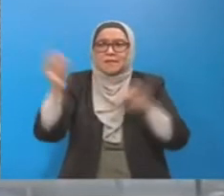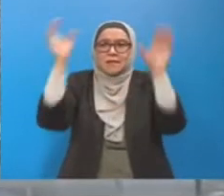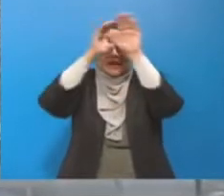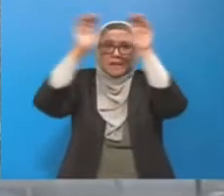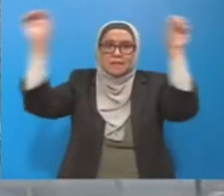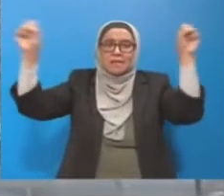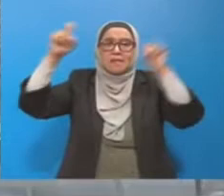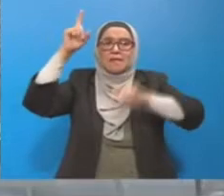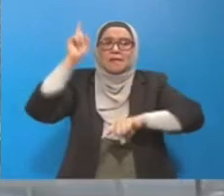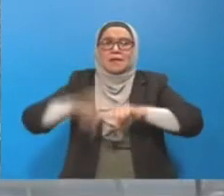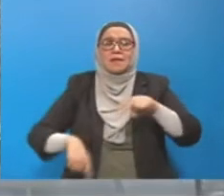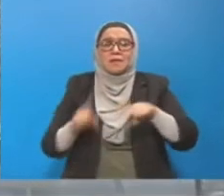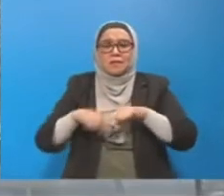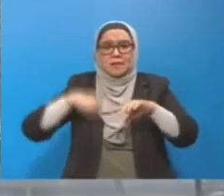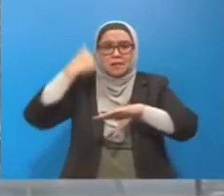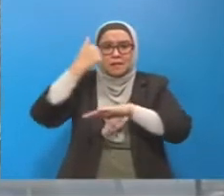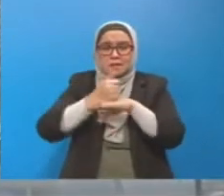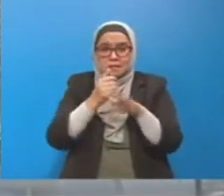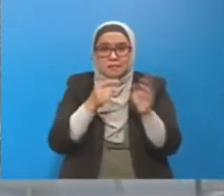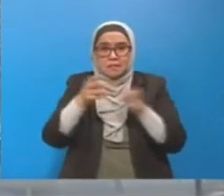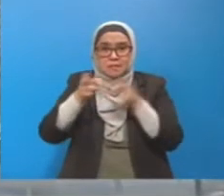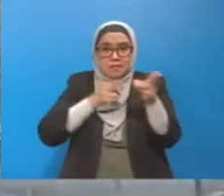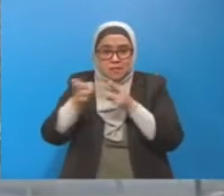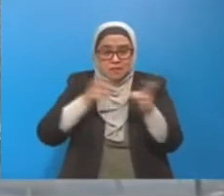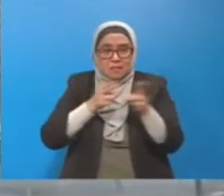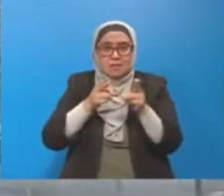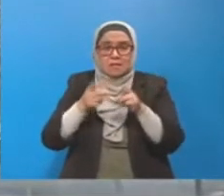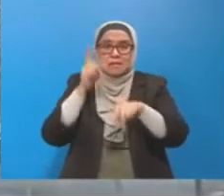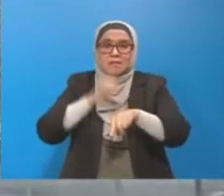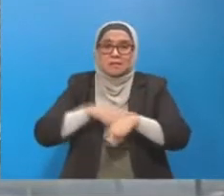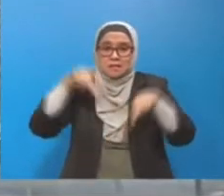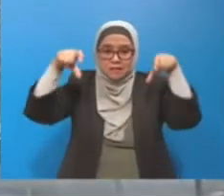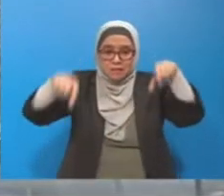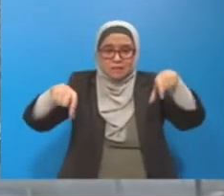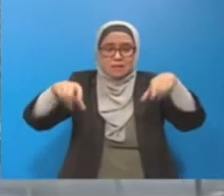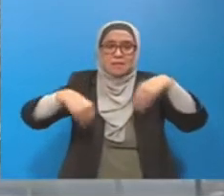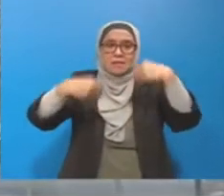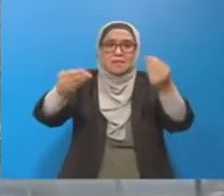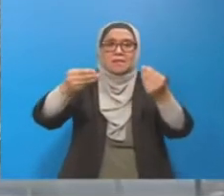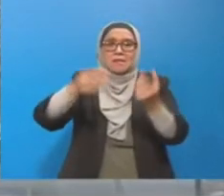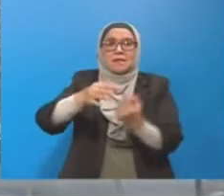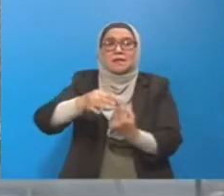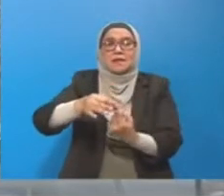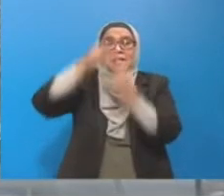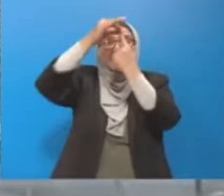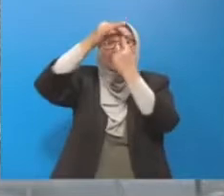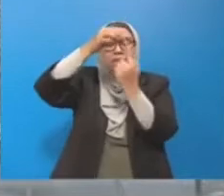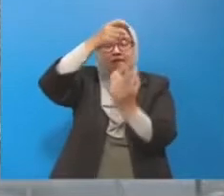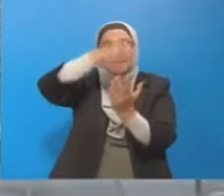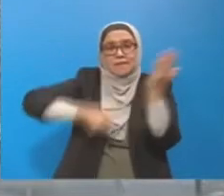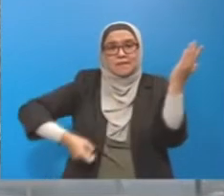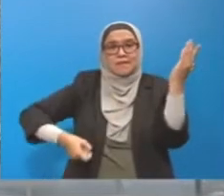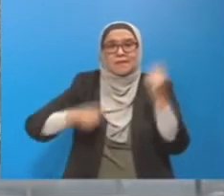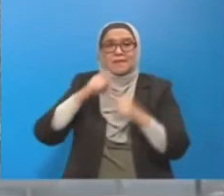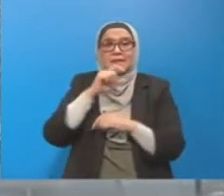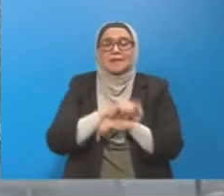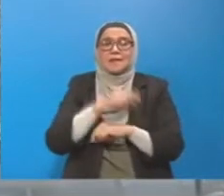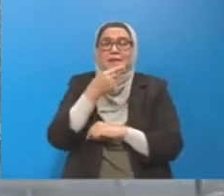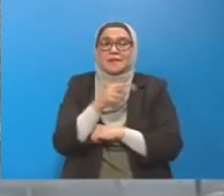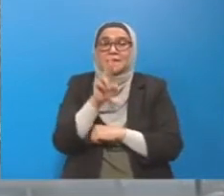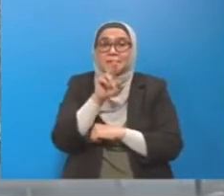perintah Kaulah pergerakan diberi pengecualian lebih es ardiko bagi tempoh Go bulan